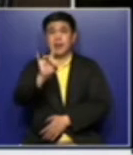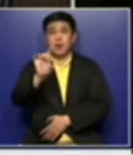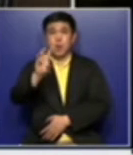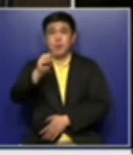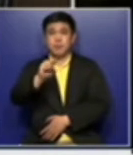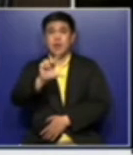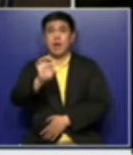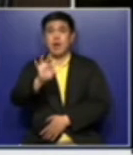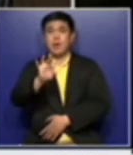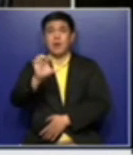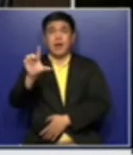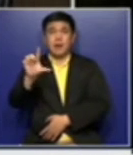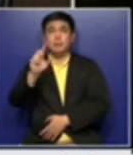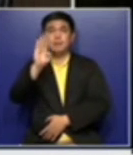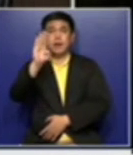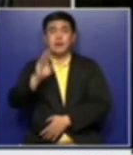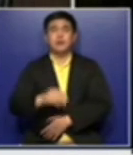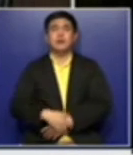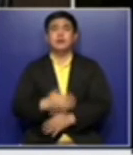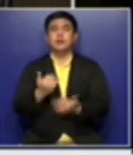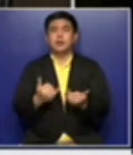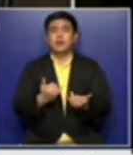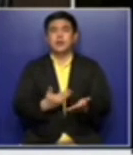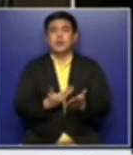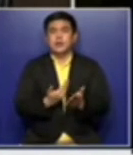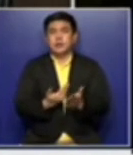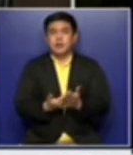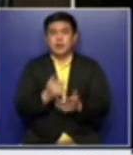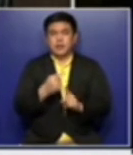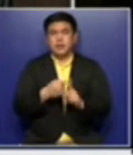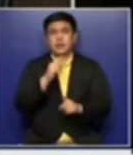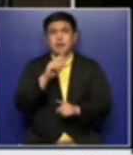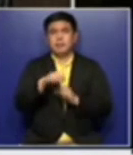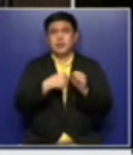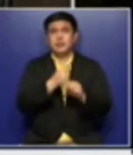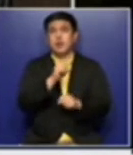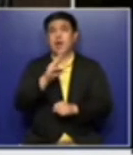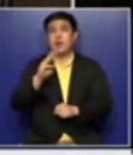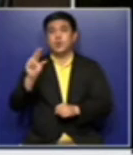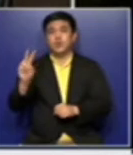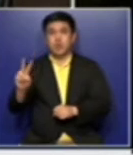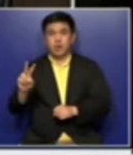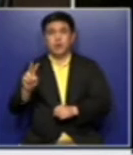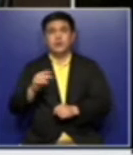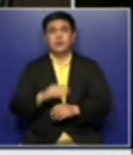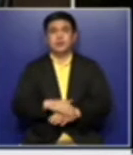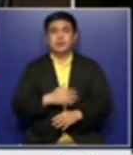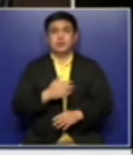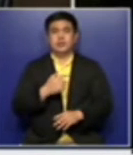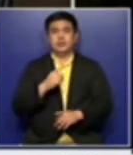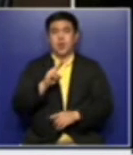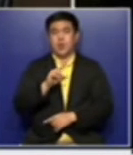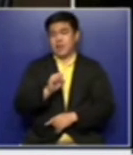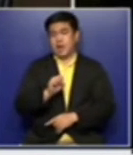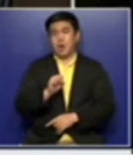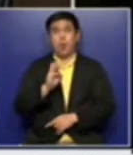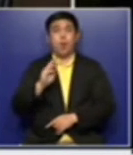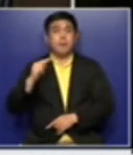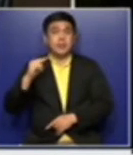277,869 ล้านบาทในเดือนเมษายน2562มียอดเงินคงคลัง